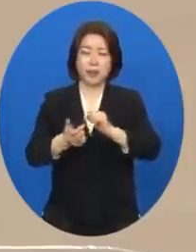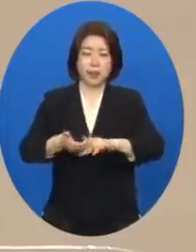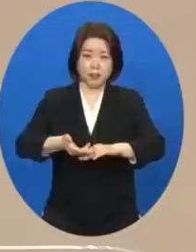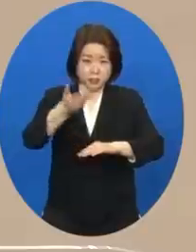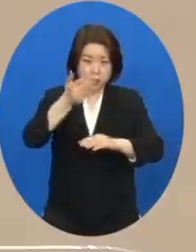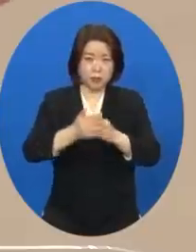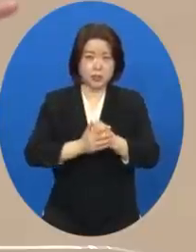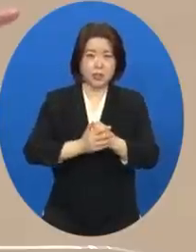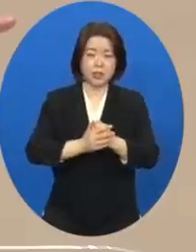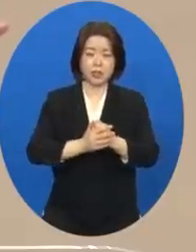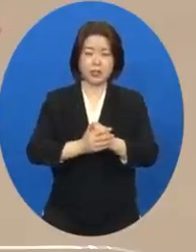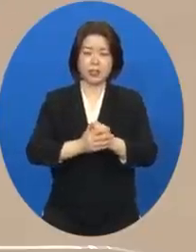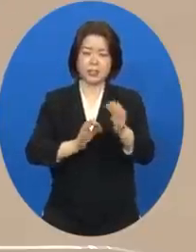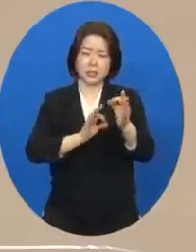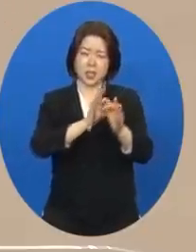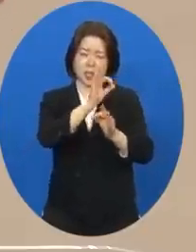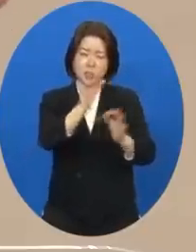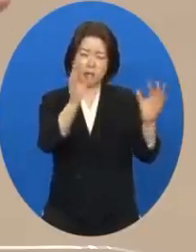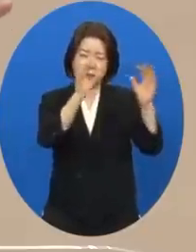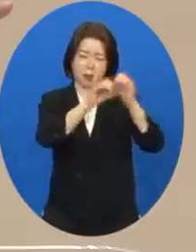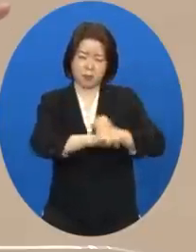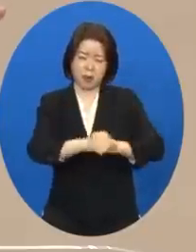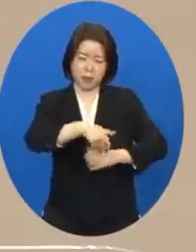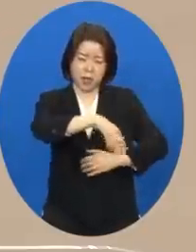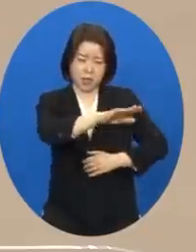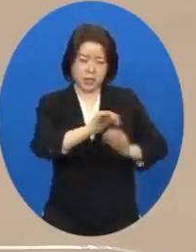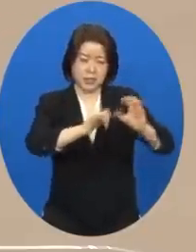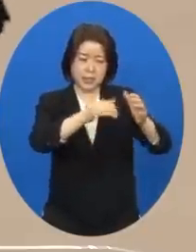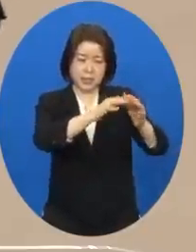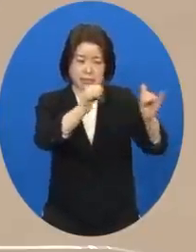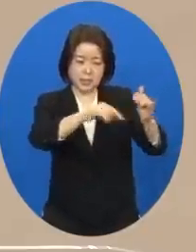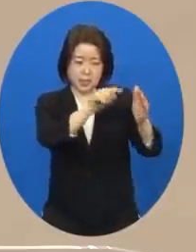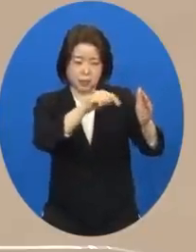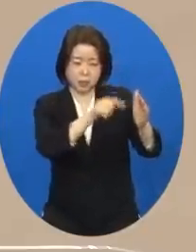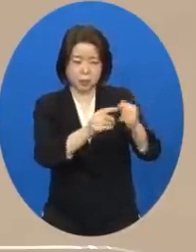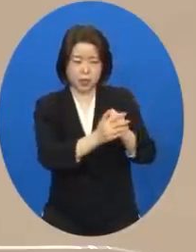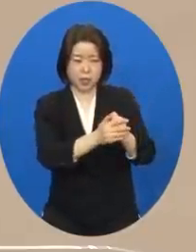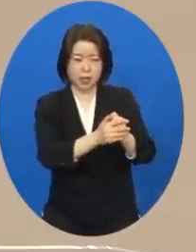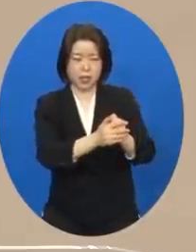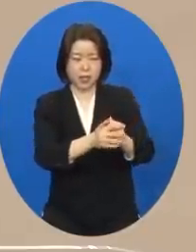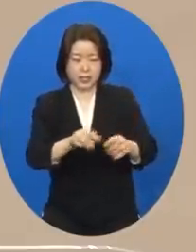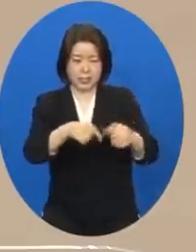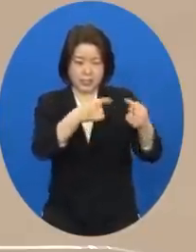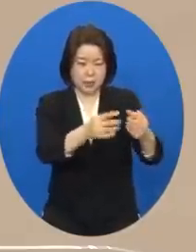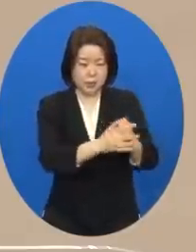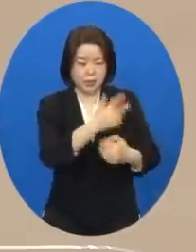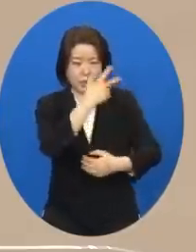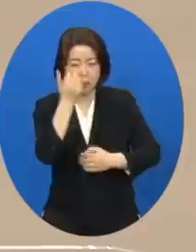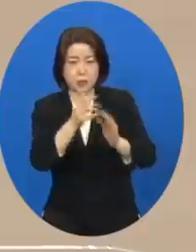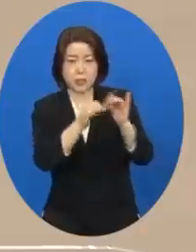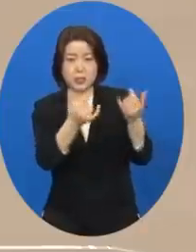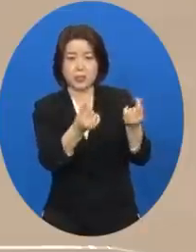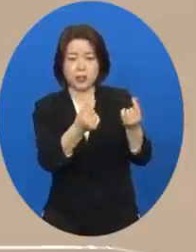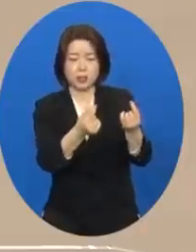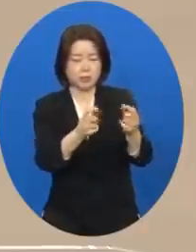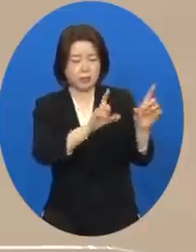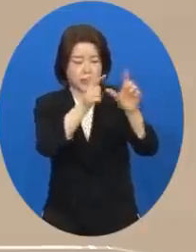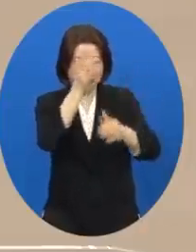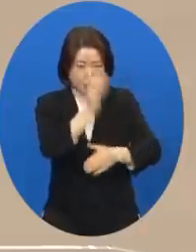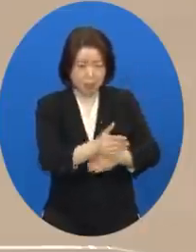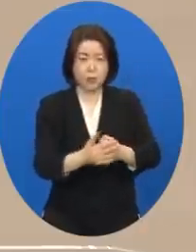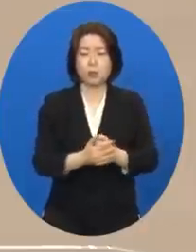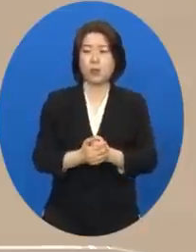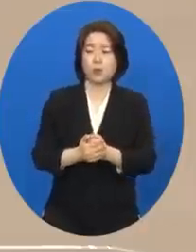영원한 멸망으로 가는 세상 사람들 속에 잠자는 자 처럼 살지 말고 이제는 부활의